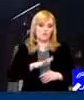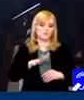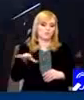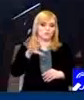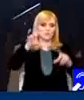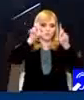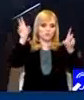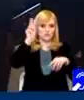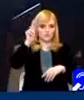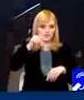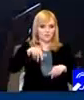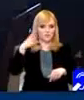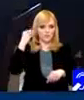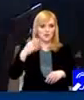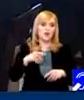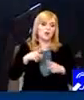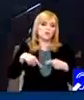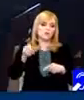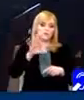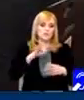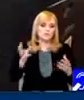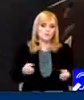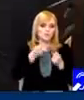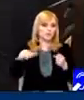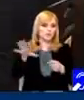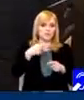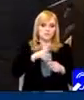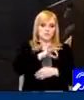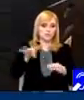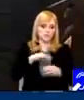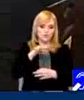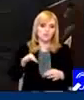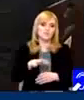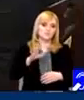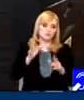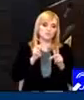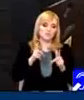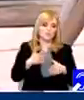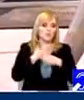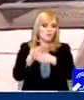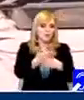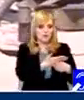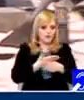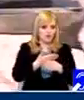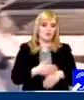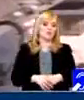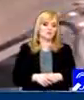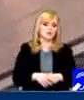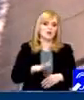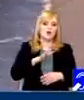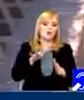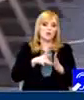foarte important. Uniunea Europeană a mai sprijinit și alte idei de acest gen, cum ar fi proiectul demonstrativ complex pentru dezvoltarea energetică durabilă din